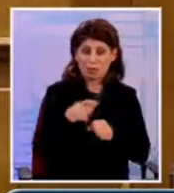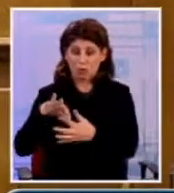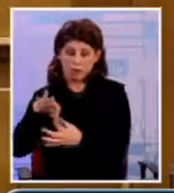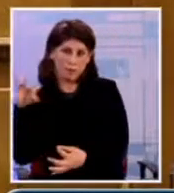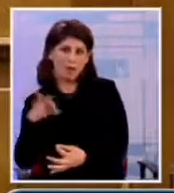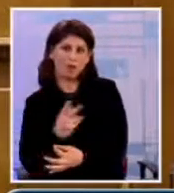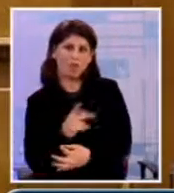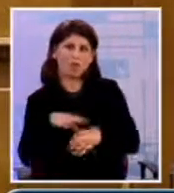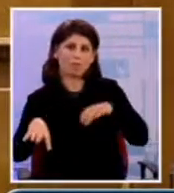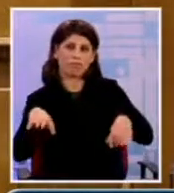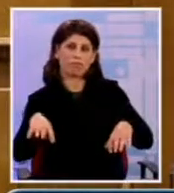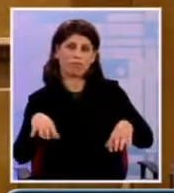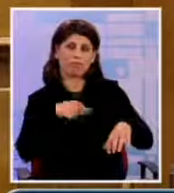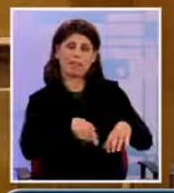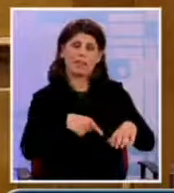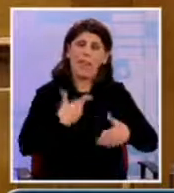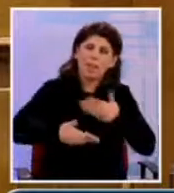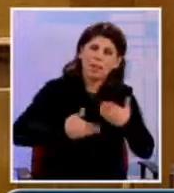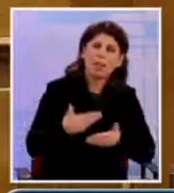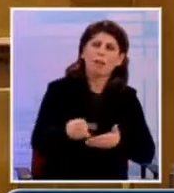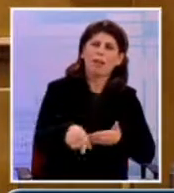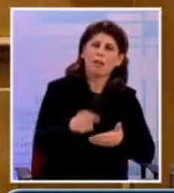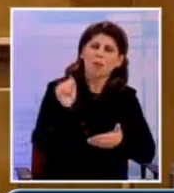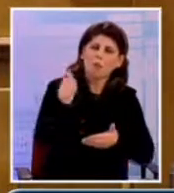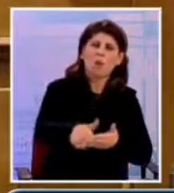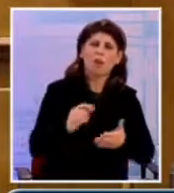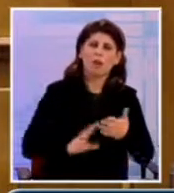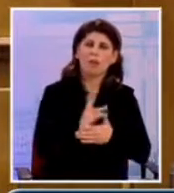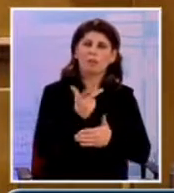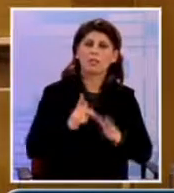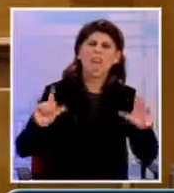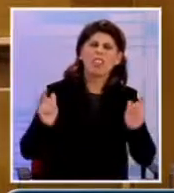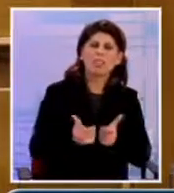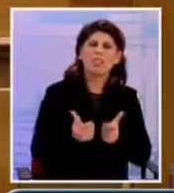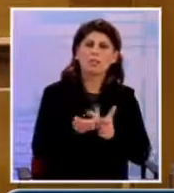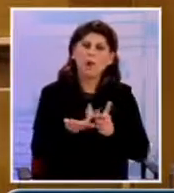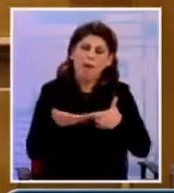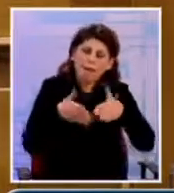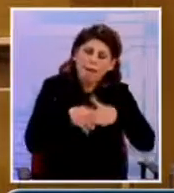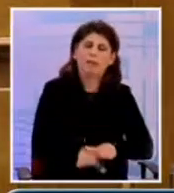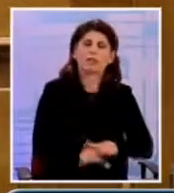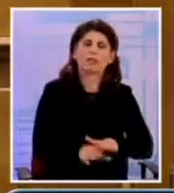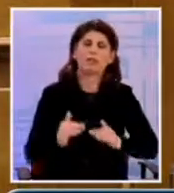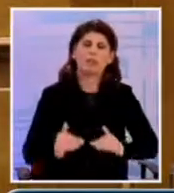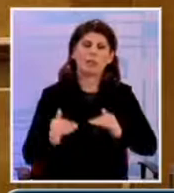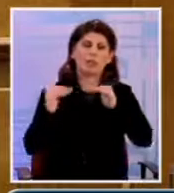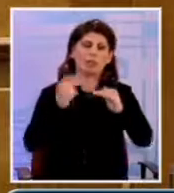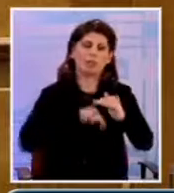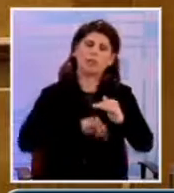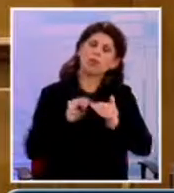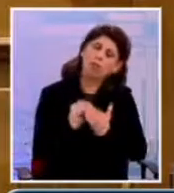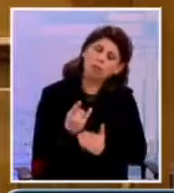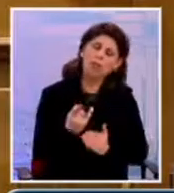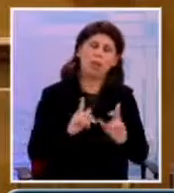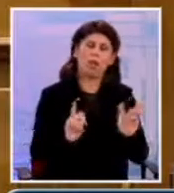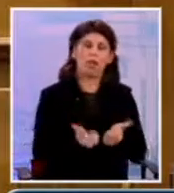τεμπέλιδες και αναπαράγει ή δίνει το έδαφος για να αναπτυχθούν εθνικισμοί, κρύβοντας την ουσία των ταξικών συμφερόντων ή και των εθνικών